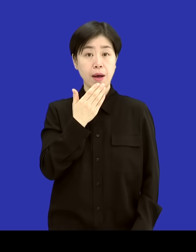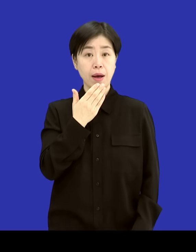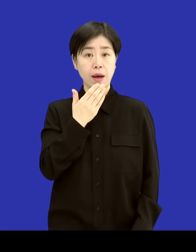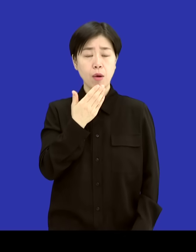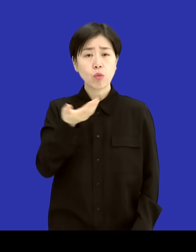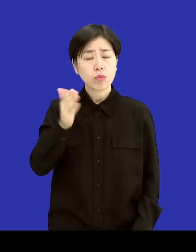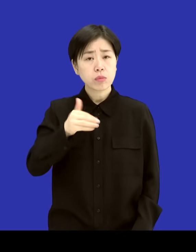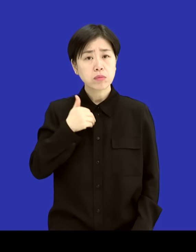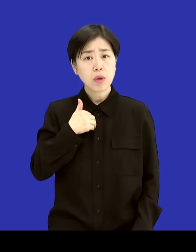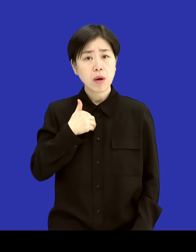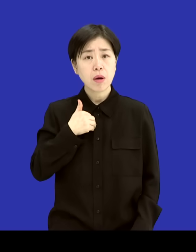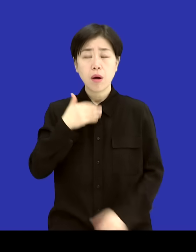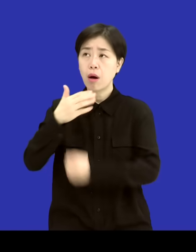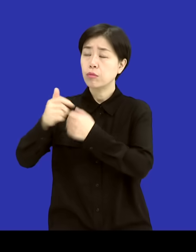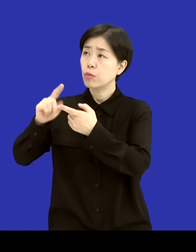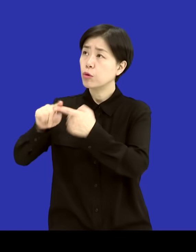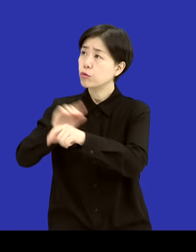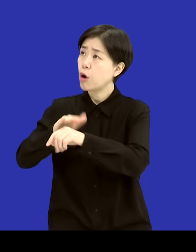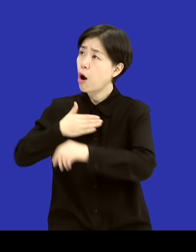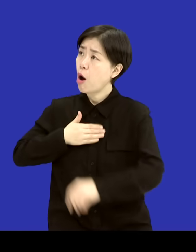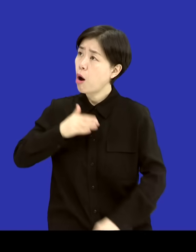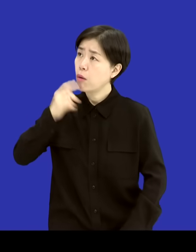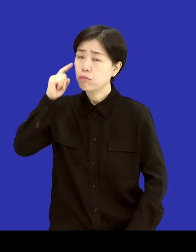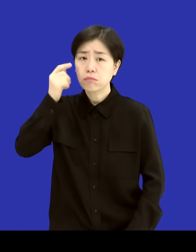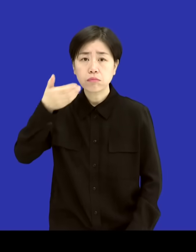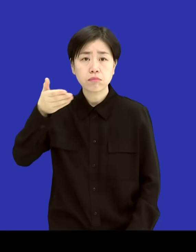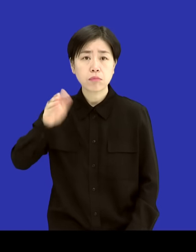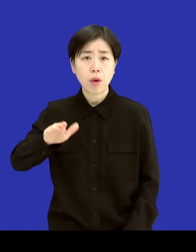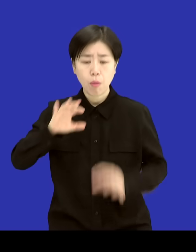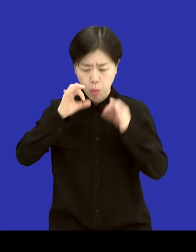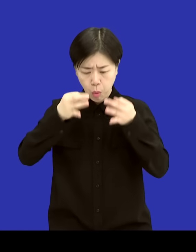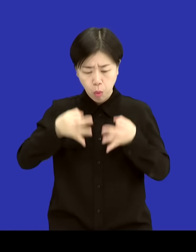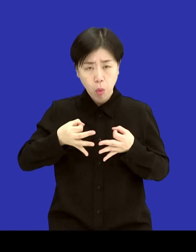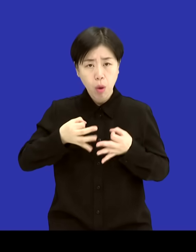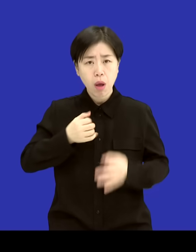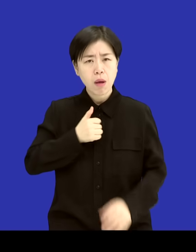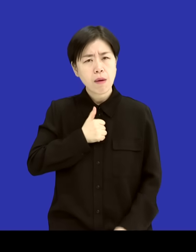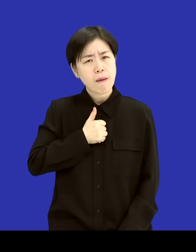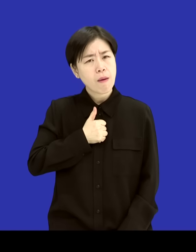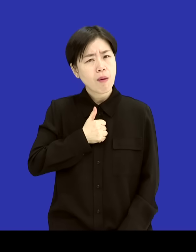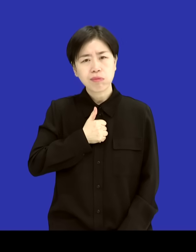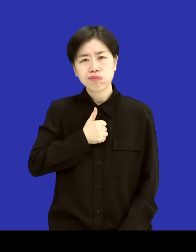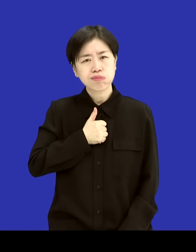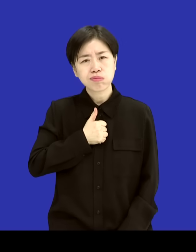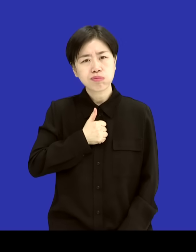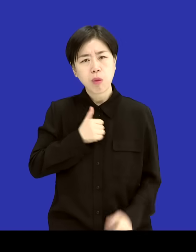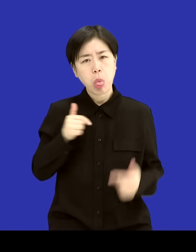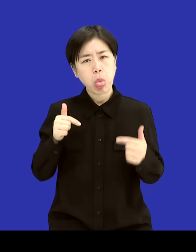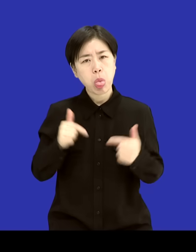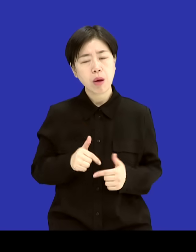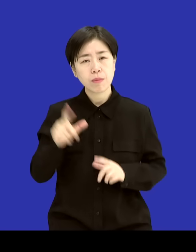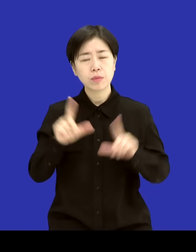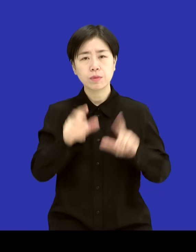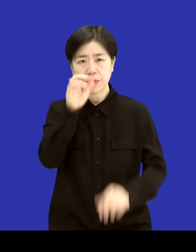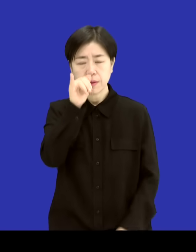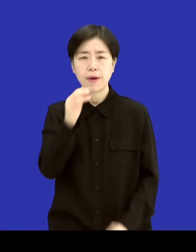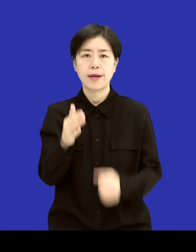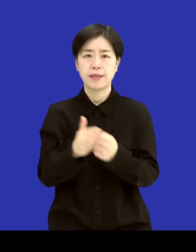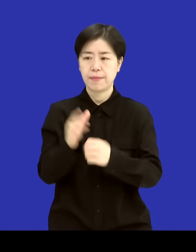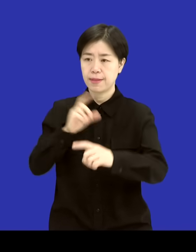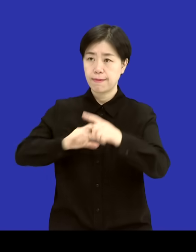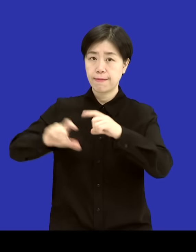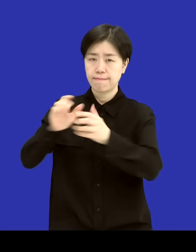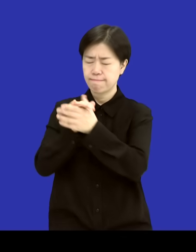왜 나는 이렇게 당당하지 못할까? 왜 이렇게 자존감이 낮을까? 이러면서 하나님께 계속 기도하고 그리고